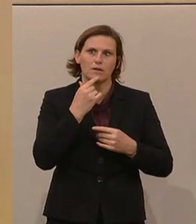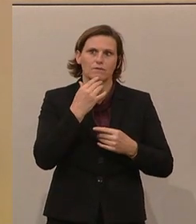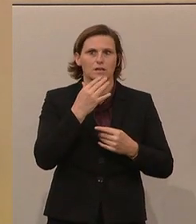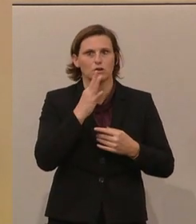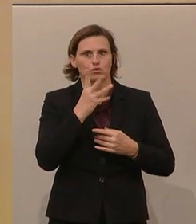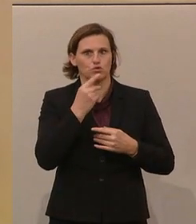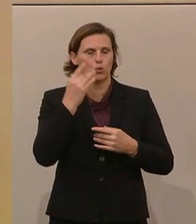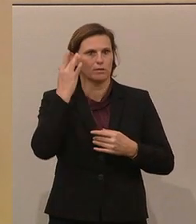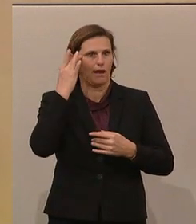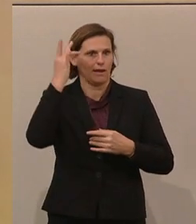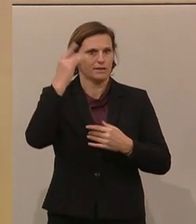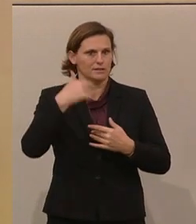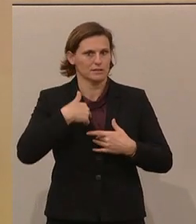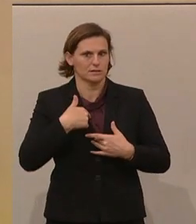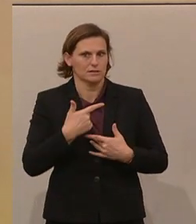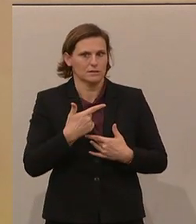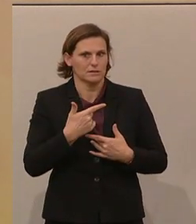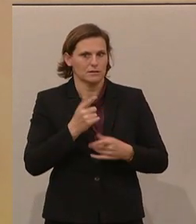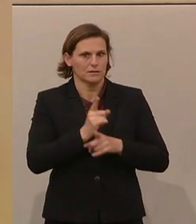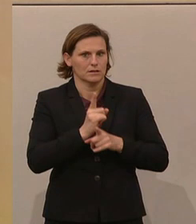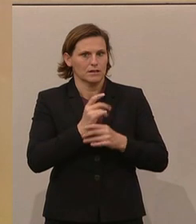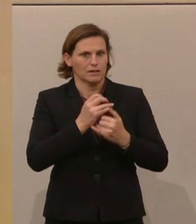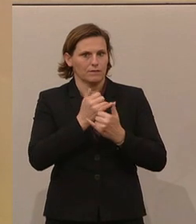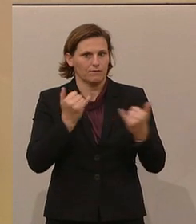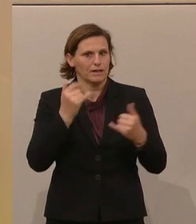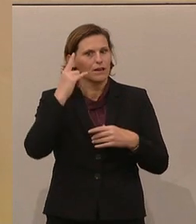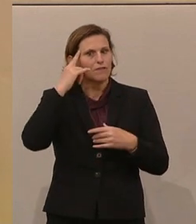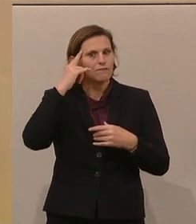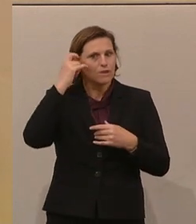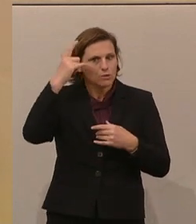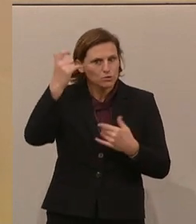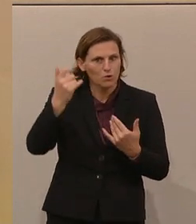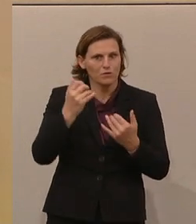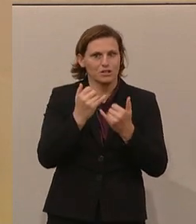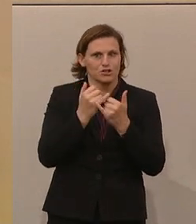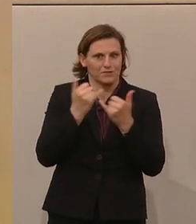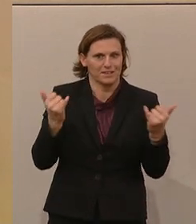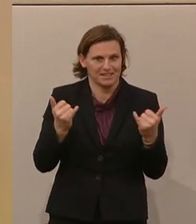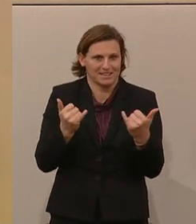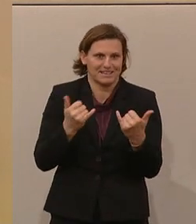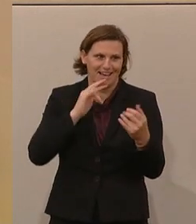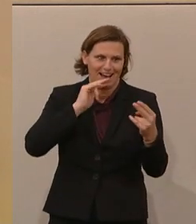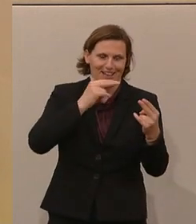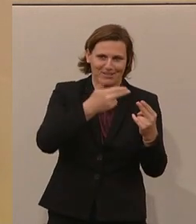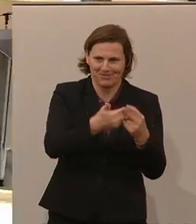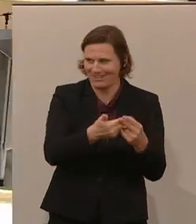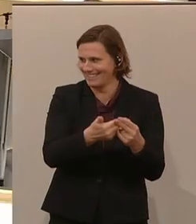wollen, dann darf ich Ihnen deswegen sagen, sit tacuisses philosophus mansisses.